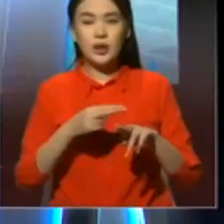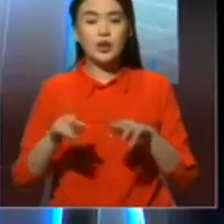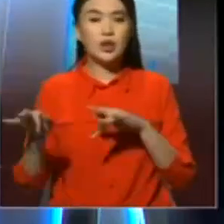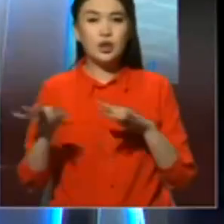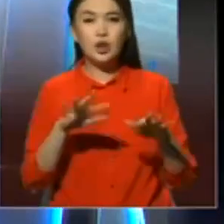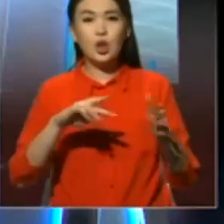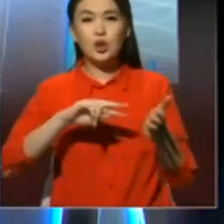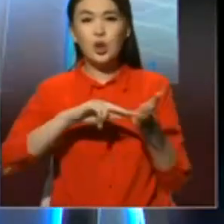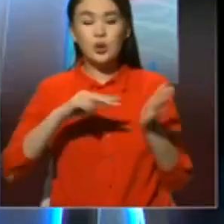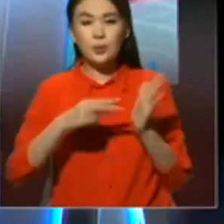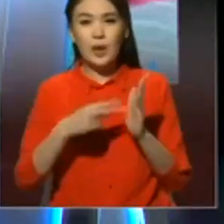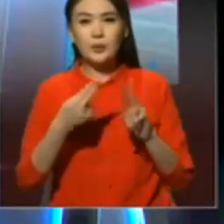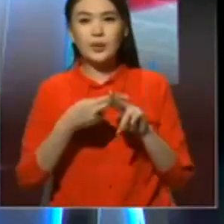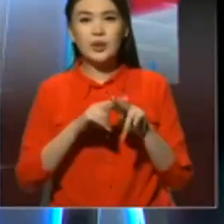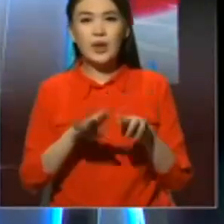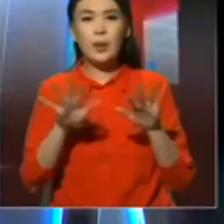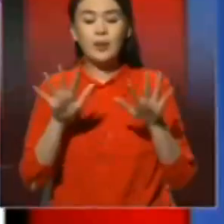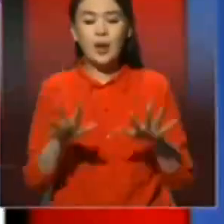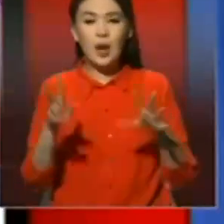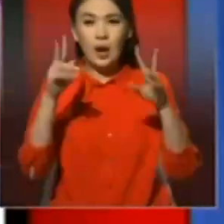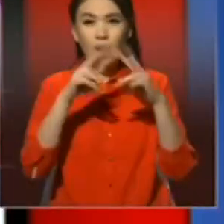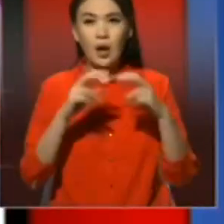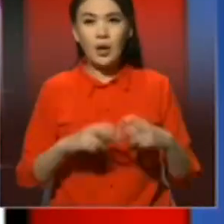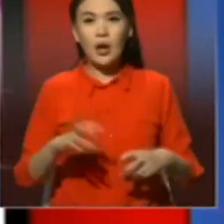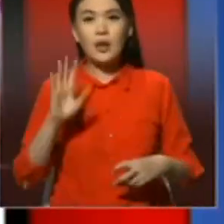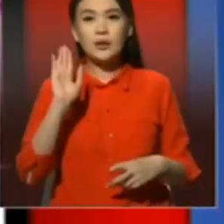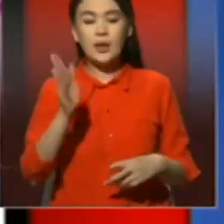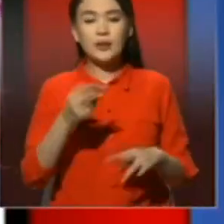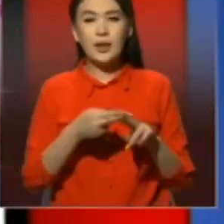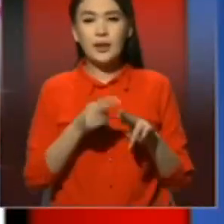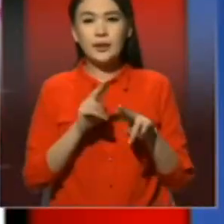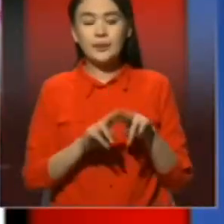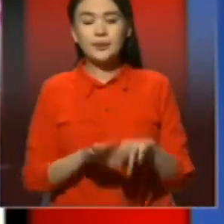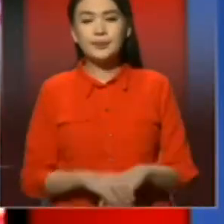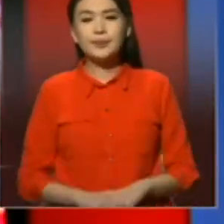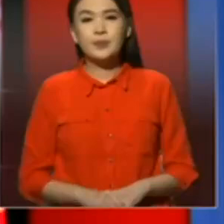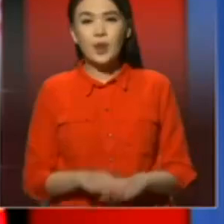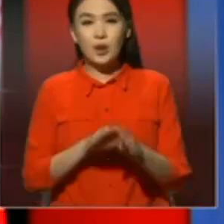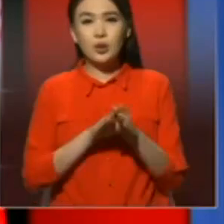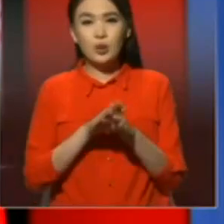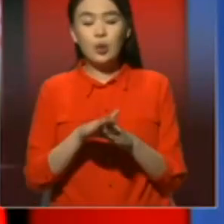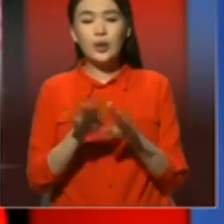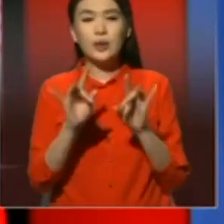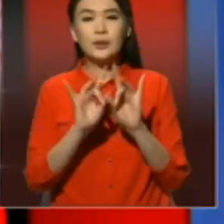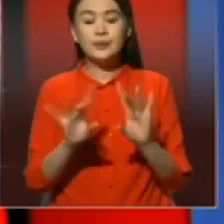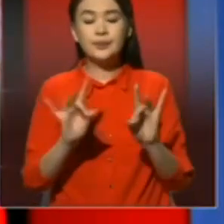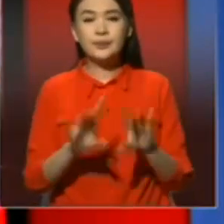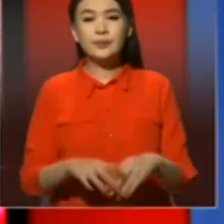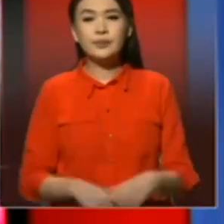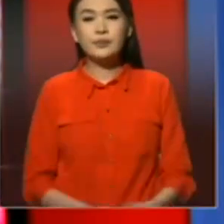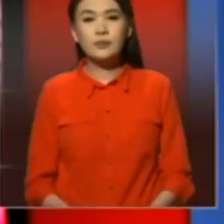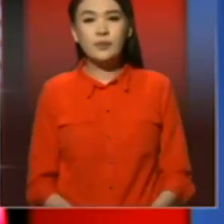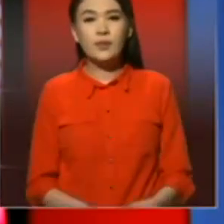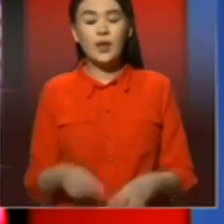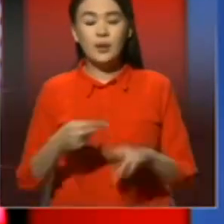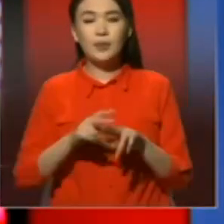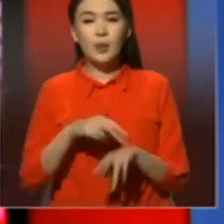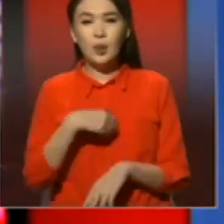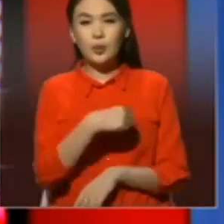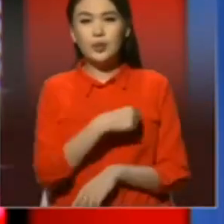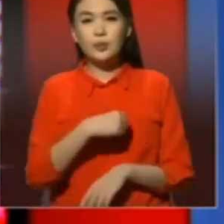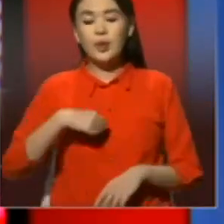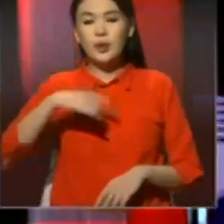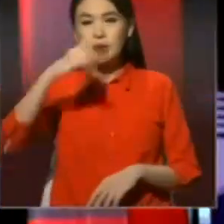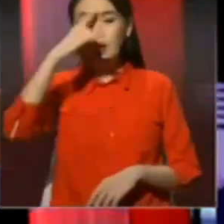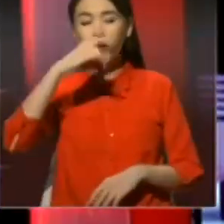іс-шаралар жоспарымыз сол жерде бәрі қаралады деп. Ақпаржан Мырза, сізде толықтырып өтсеңіз енді. Мен өзім мынау Қазақстан